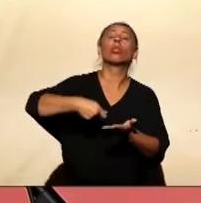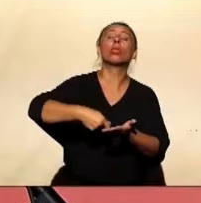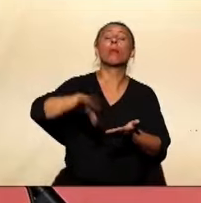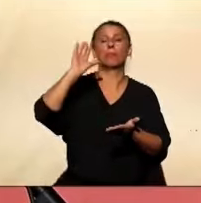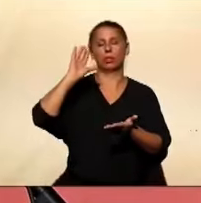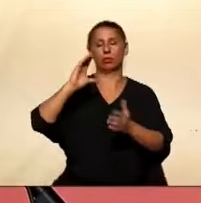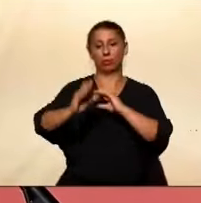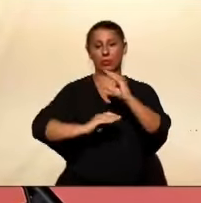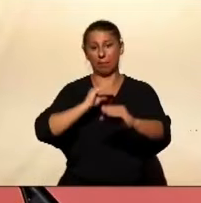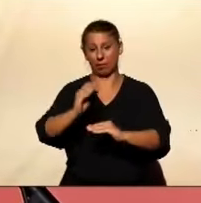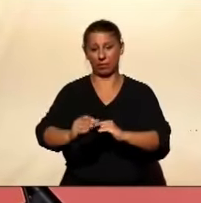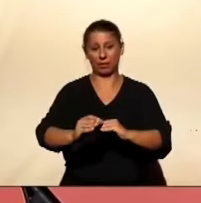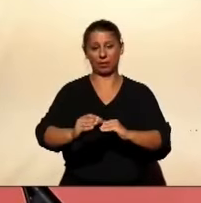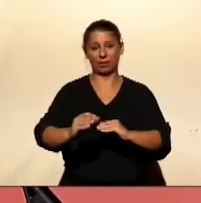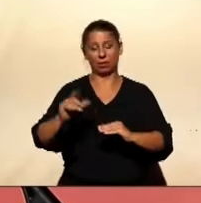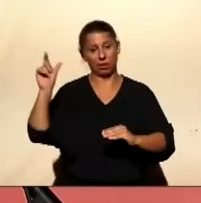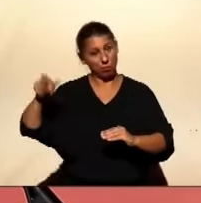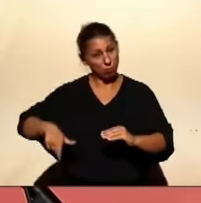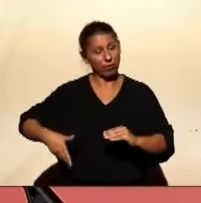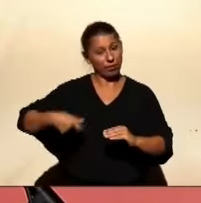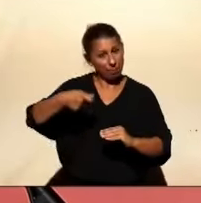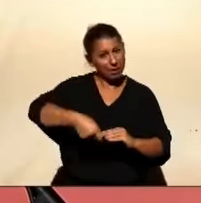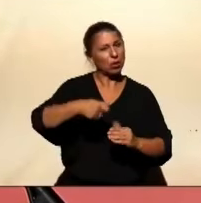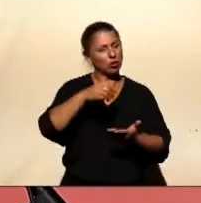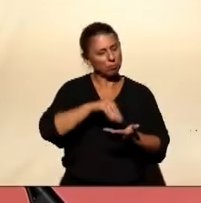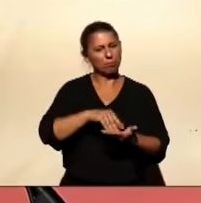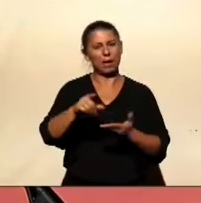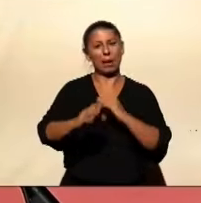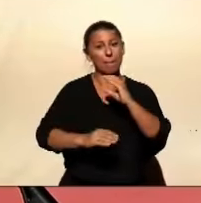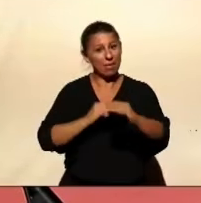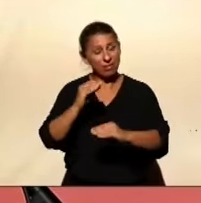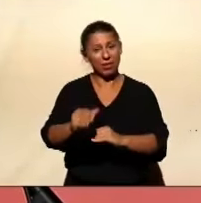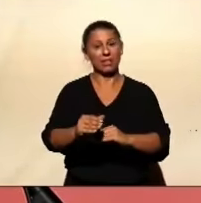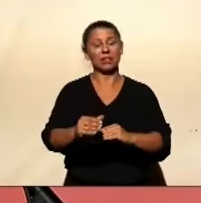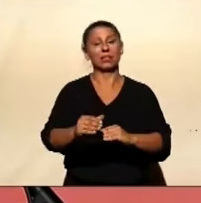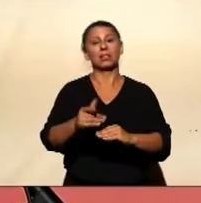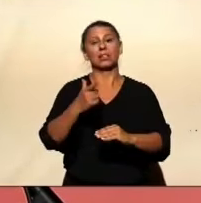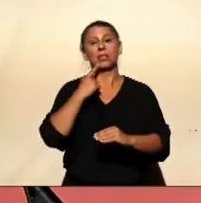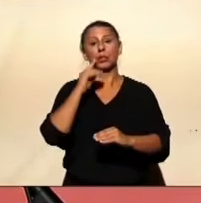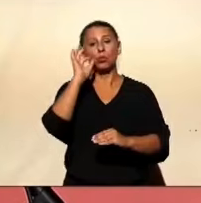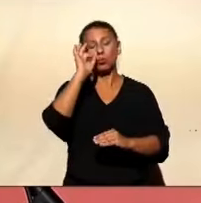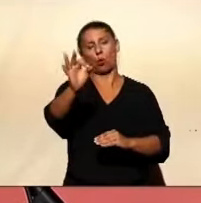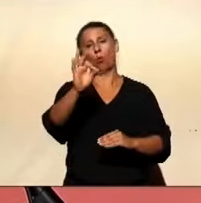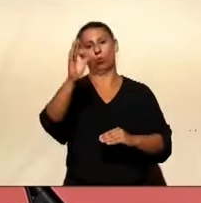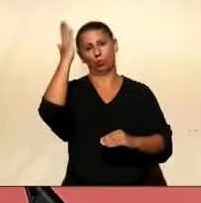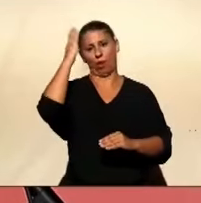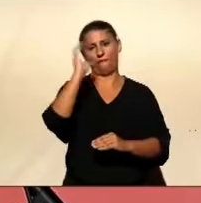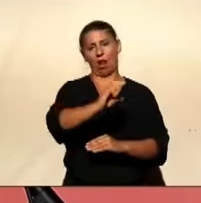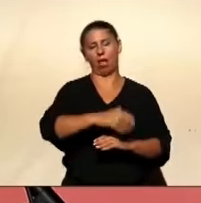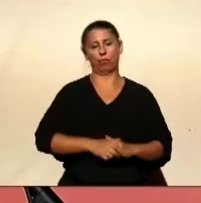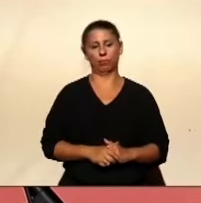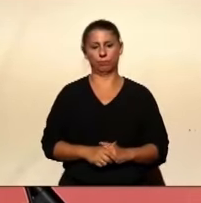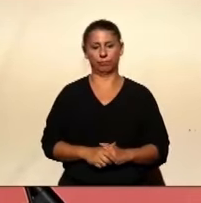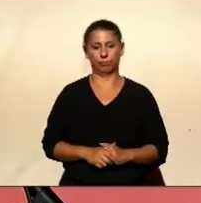τις επενδύσεις που αυτοί θα πληρώσουν πάλι τις επενδύσεις και τους στόχους του κεφαλαίου.